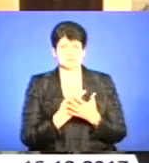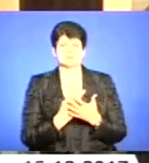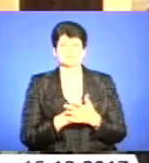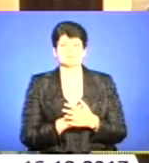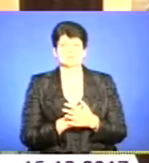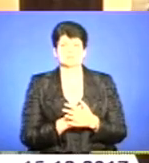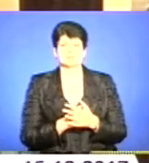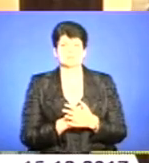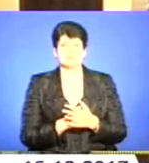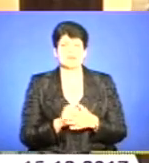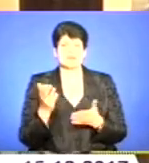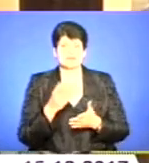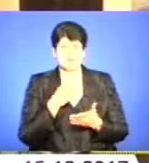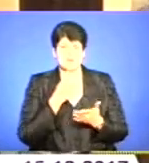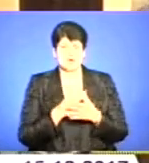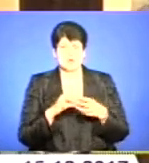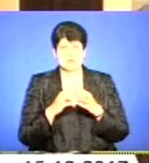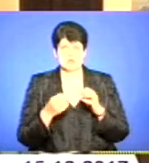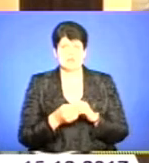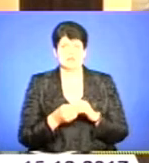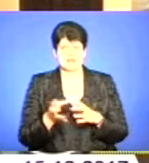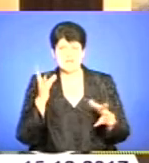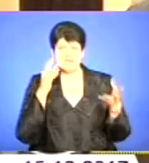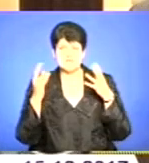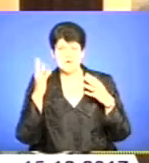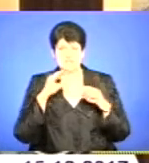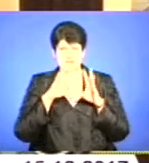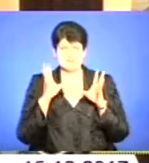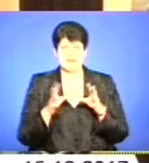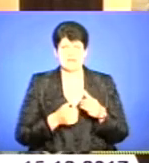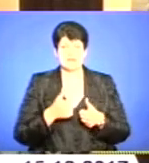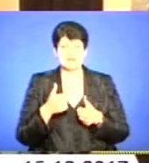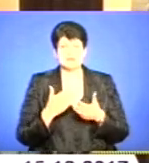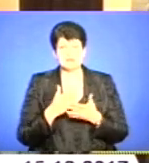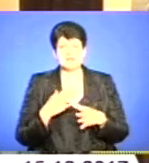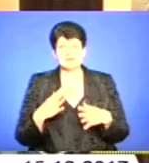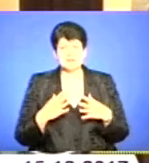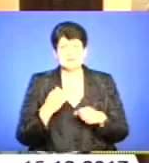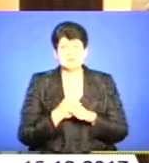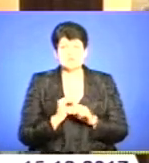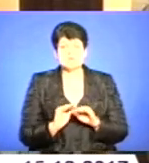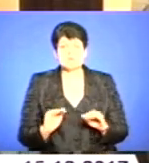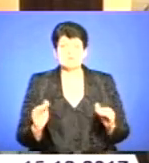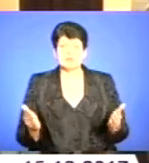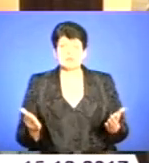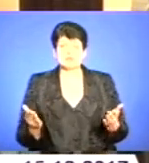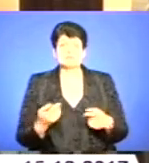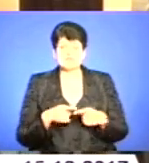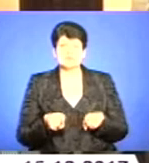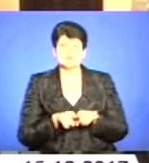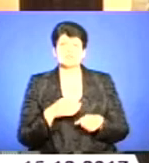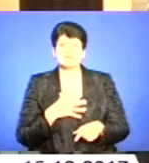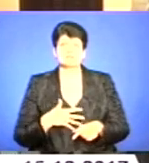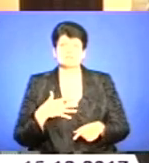які показують результати, які враховуються в загальний рейтинг, а є тренери, які працюють з дітьми. Це теж дуже